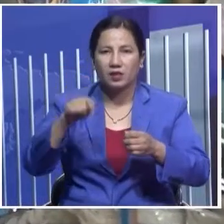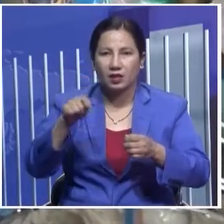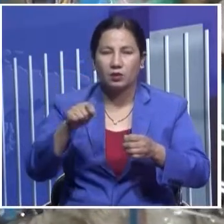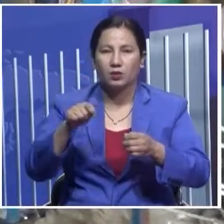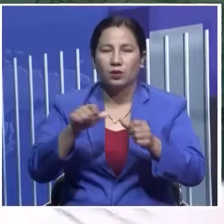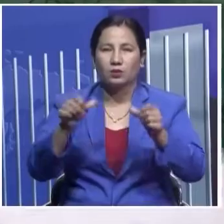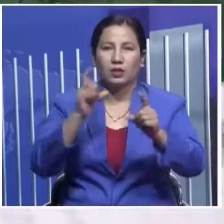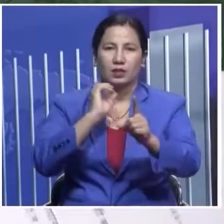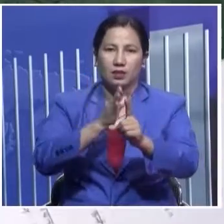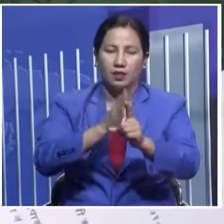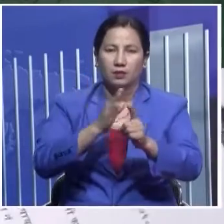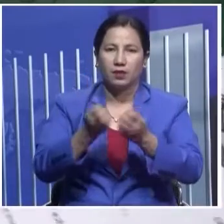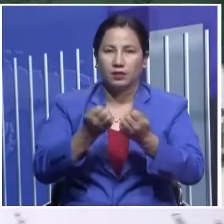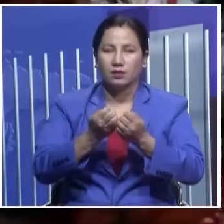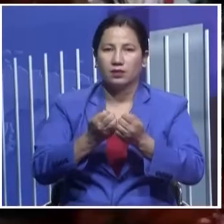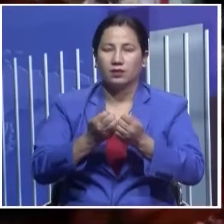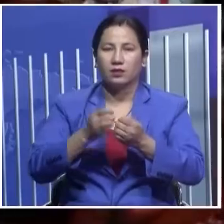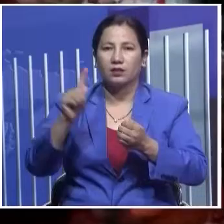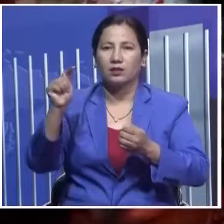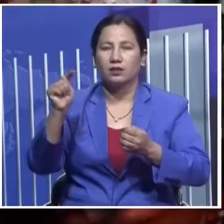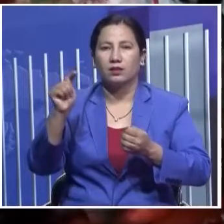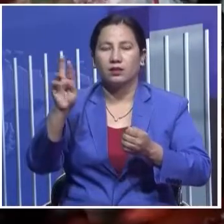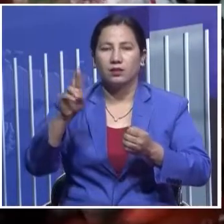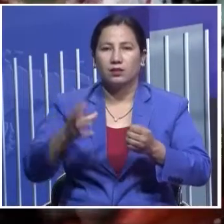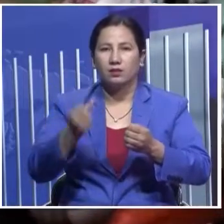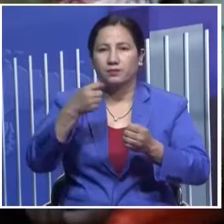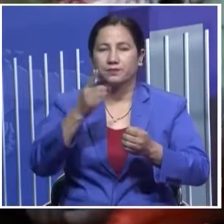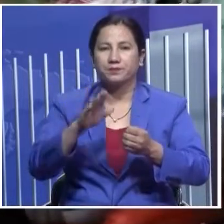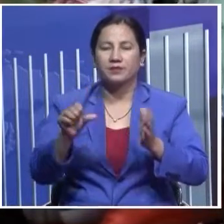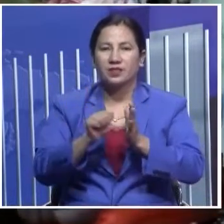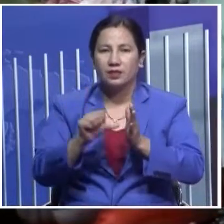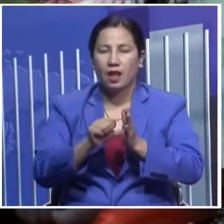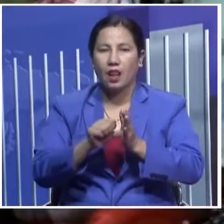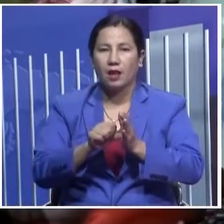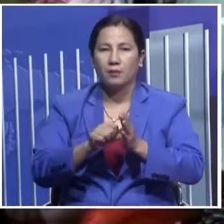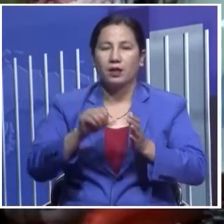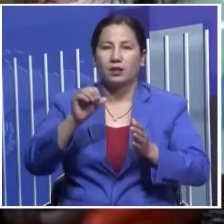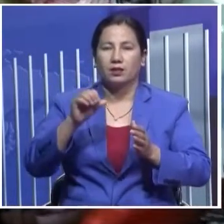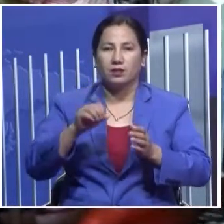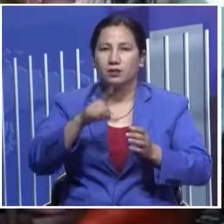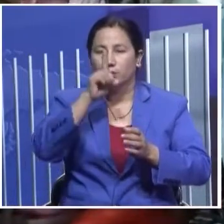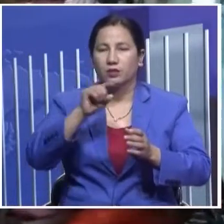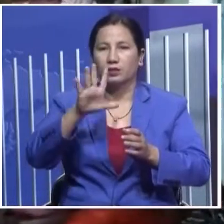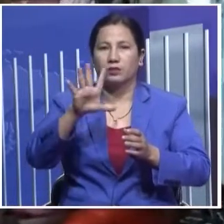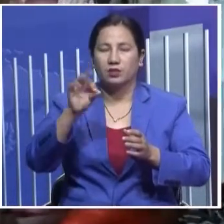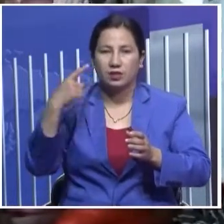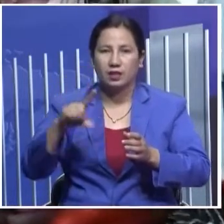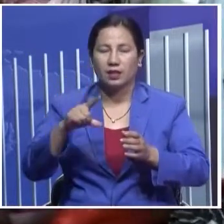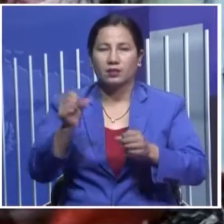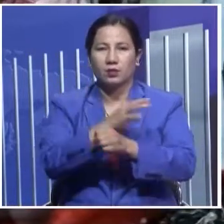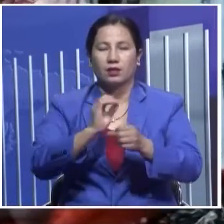गरिने कर अधिकृत महताले बताउनुभयो। जिल्लामा अधिकांश वार्षिक 50 लाख भन्दा बढीको कारोबार गर्ने